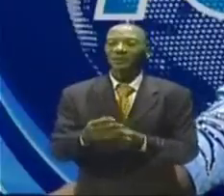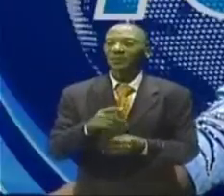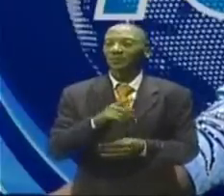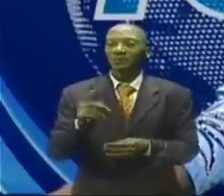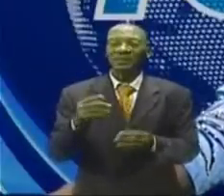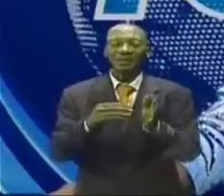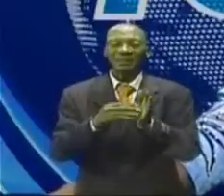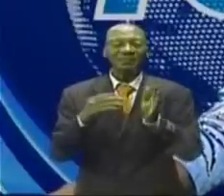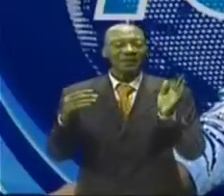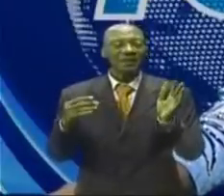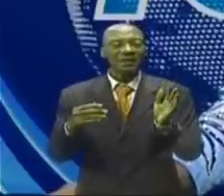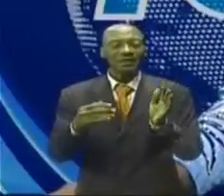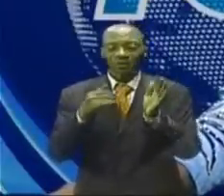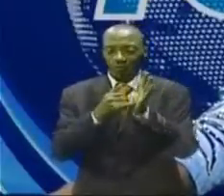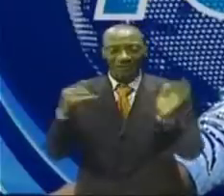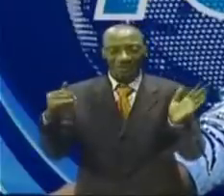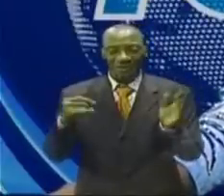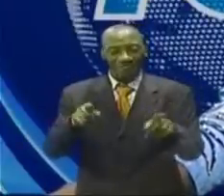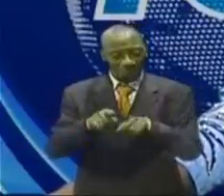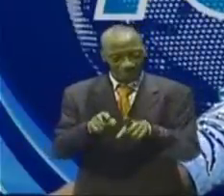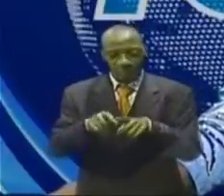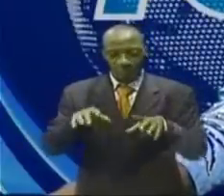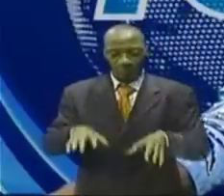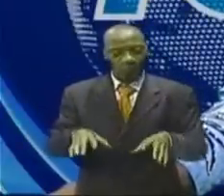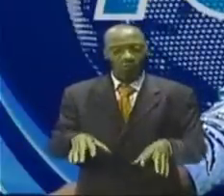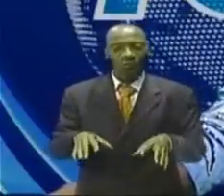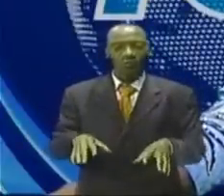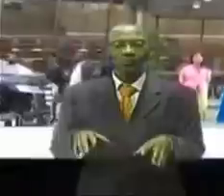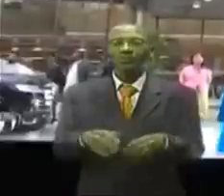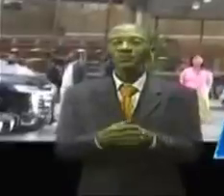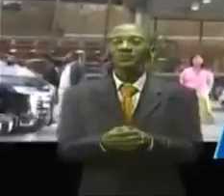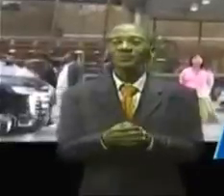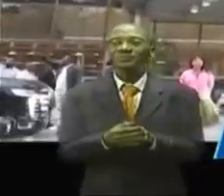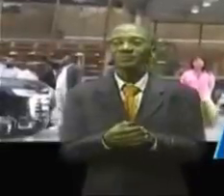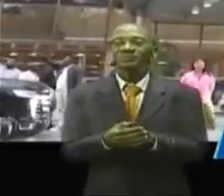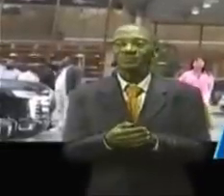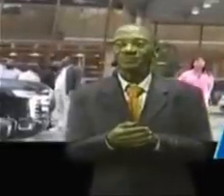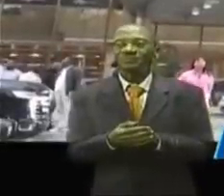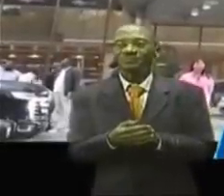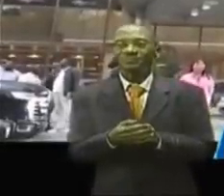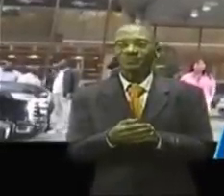relevons l'économie nationale, car notre liberté en dépend ».